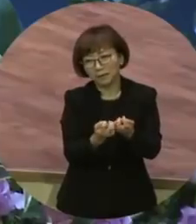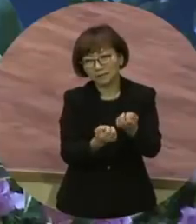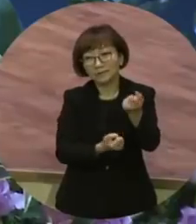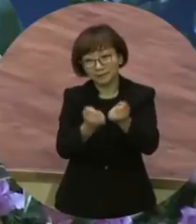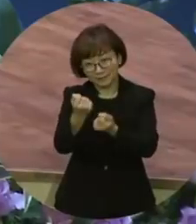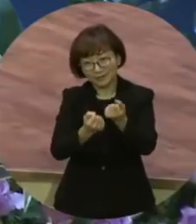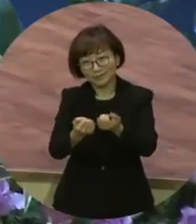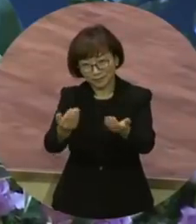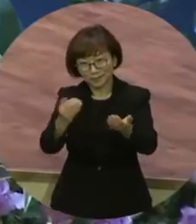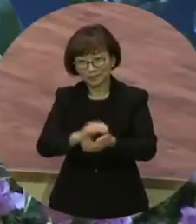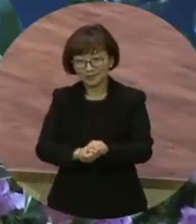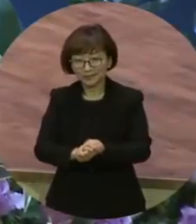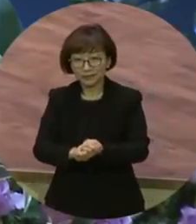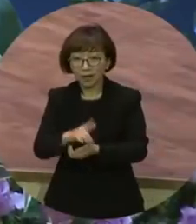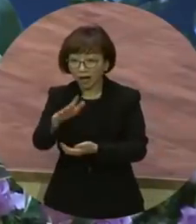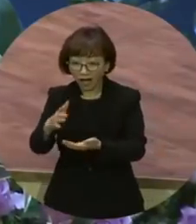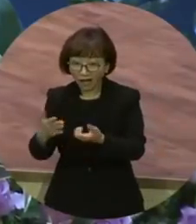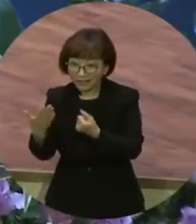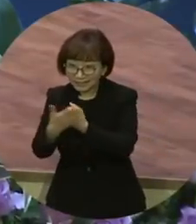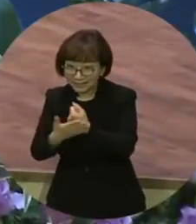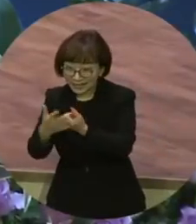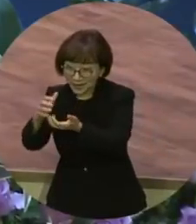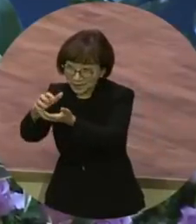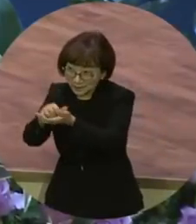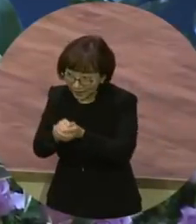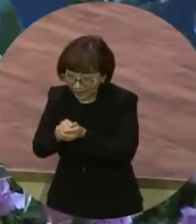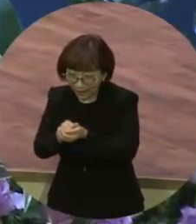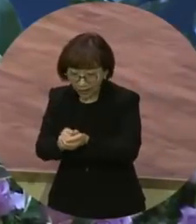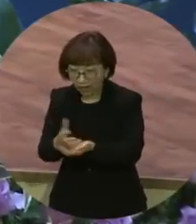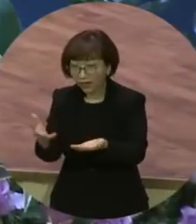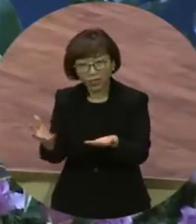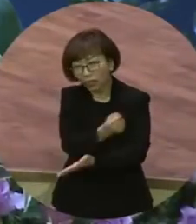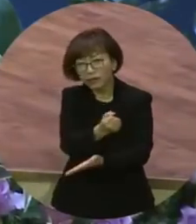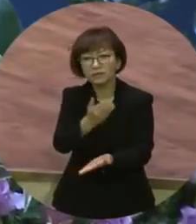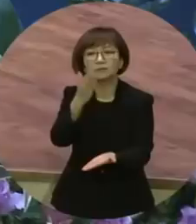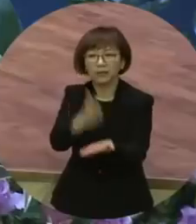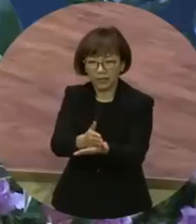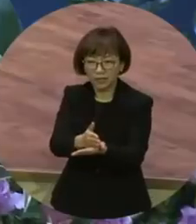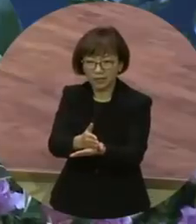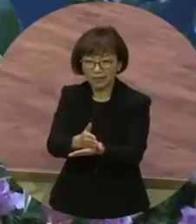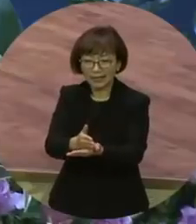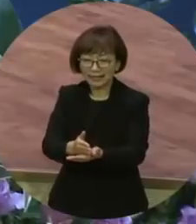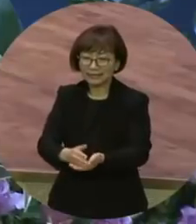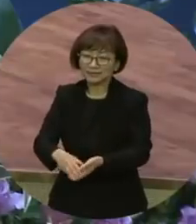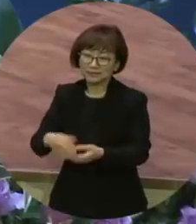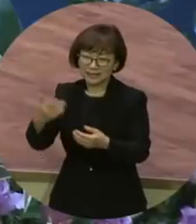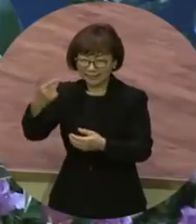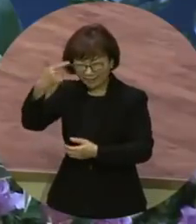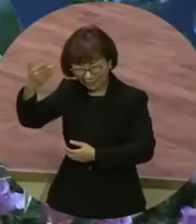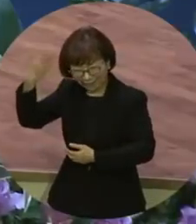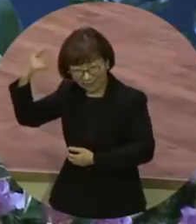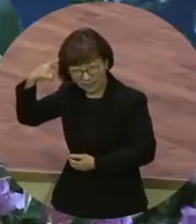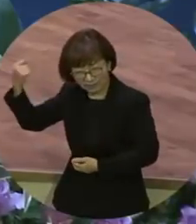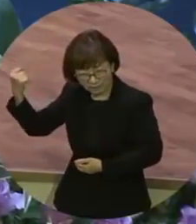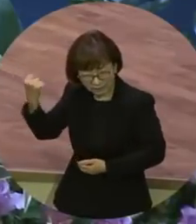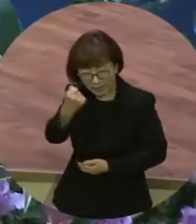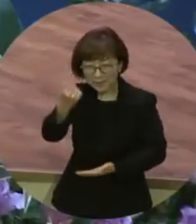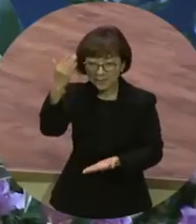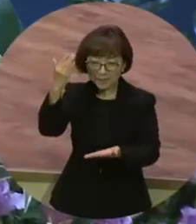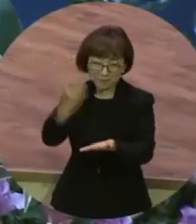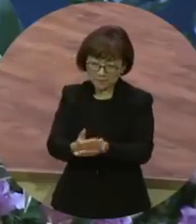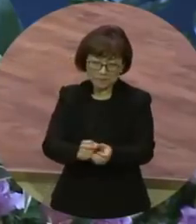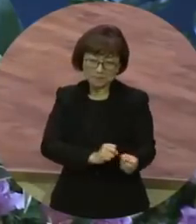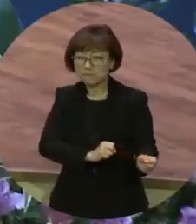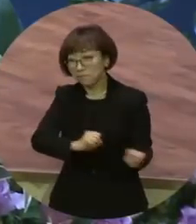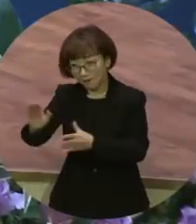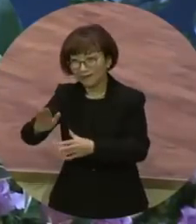말고 머물게 하여서 예틀을 깨고 새틀을 갖출 응답의 주역 되시기를 예수님의 이름으로 축원합니다. 첫 번째로 사모늘